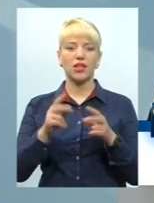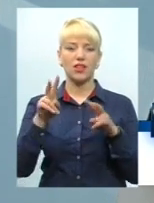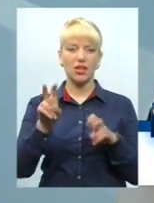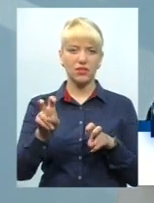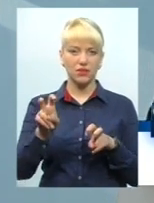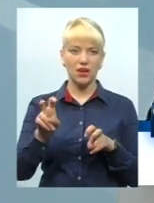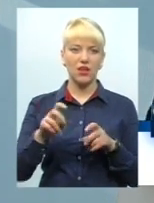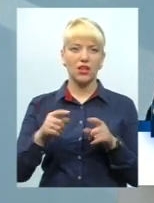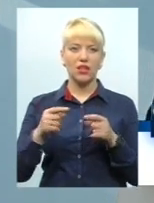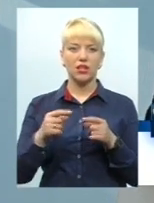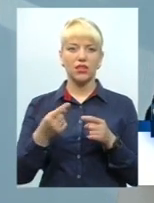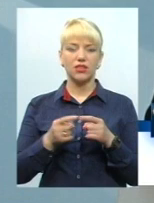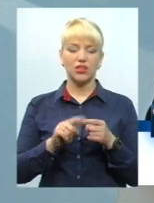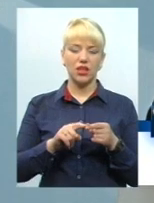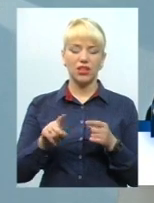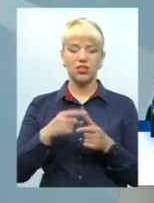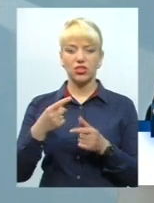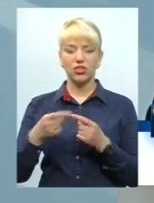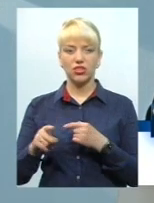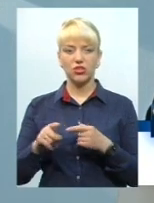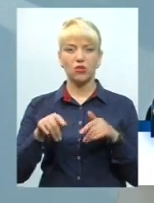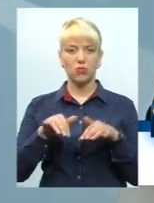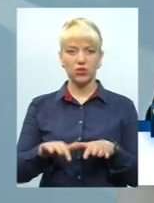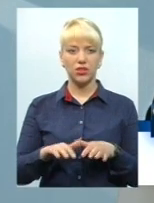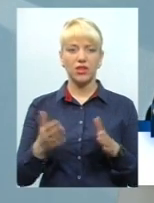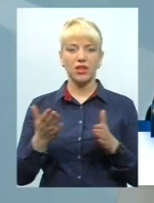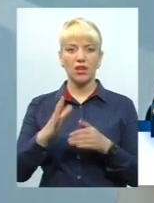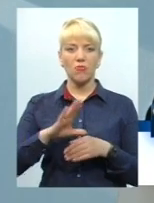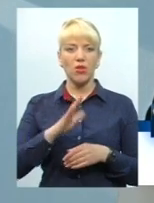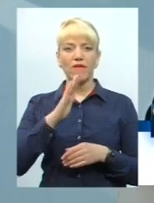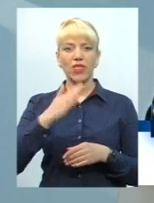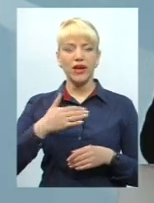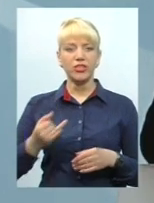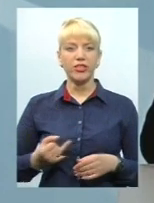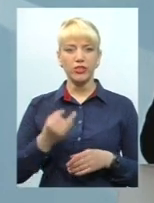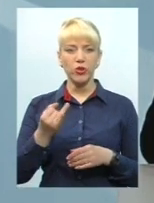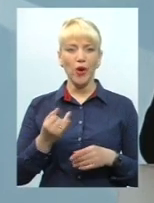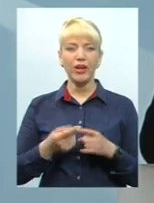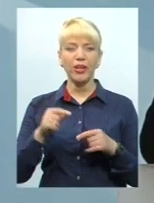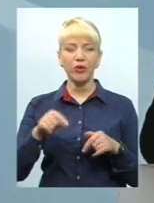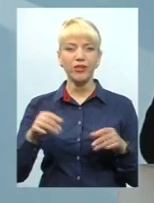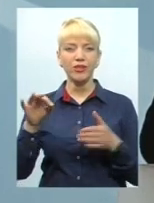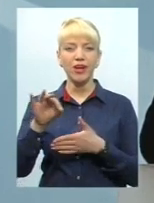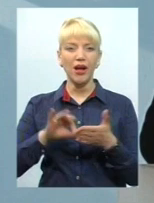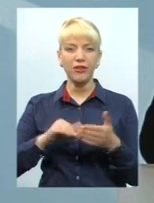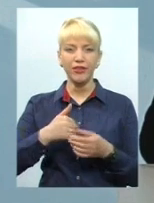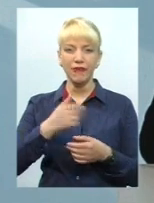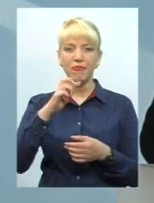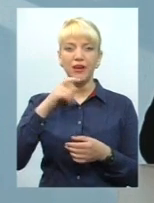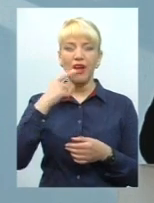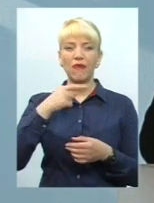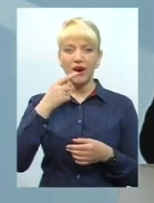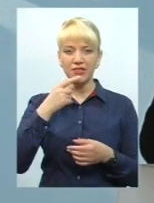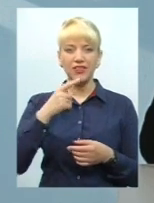назва тієї чи іншої події, яка сталася в нашій історії. І тут одразу хотів би вам зауважити, це